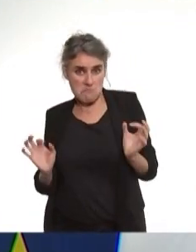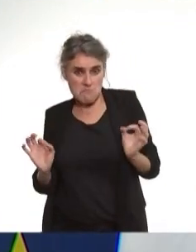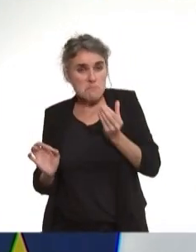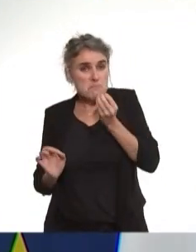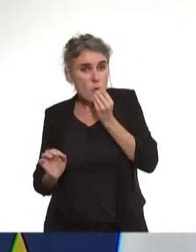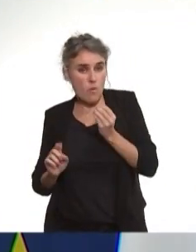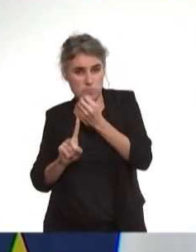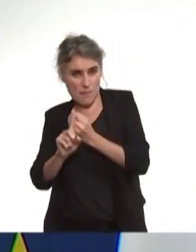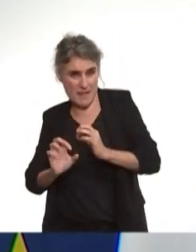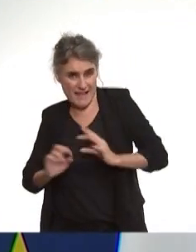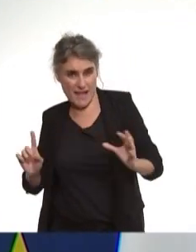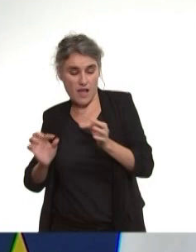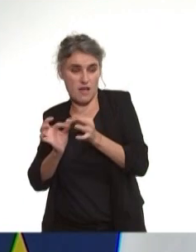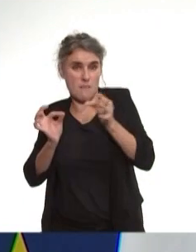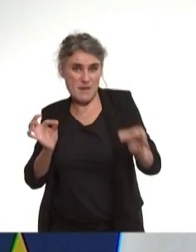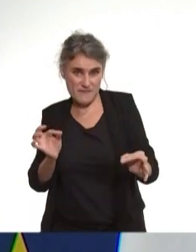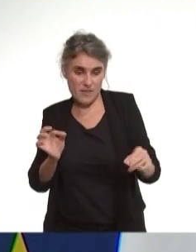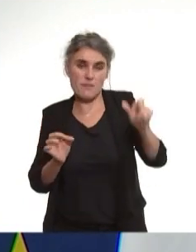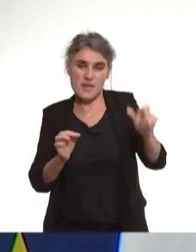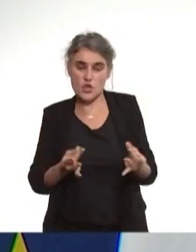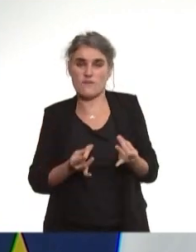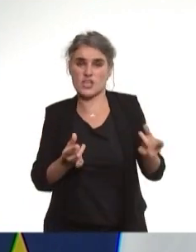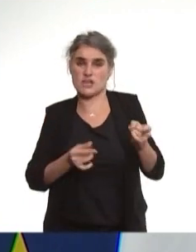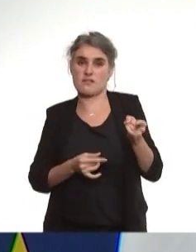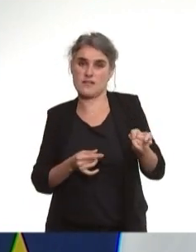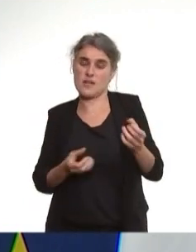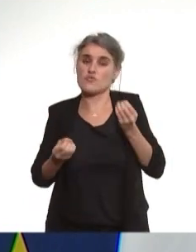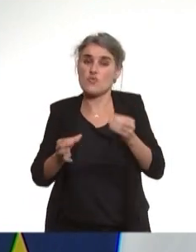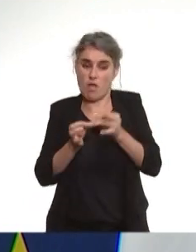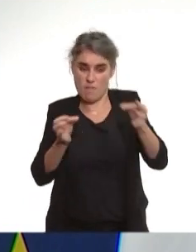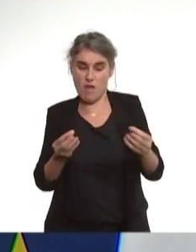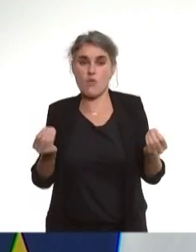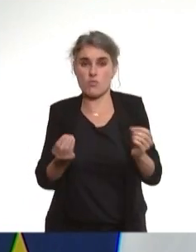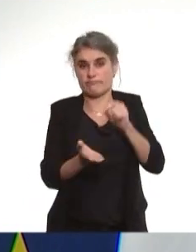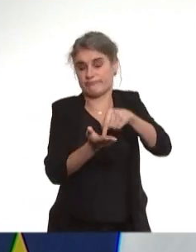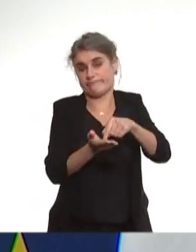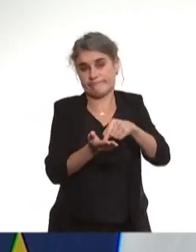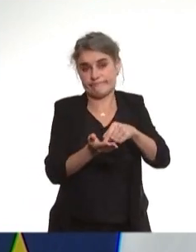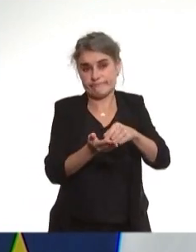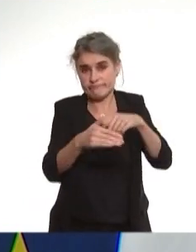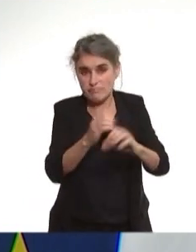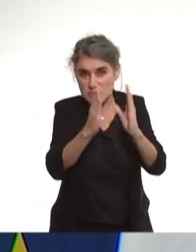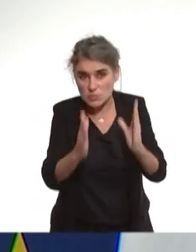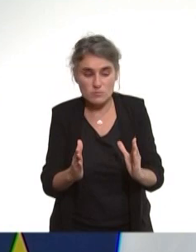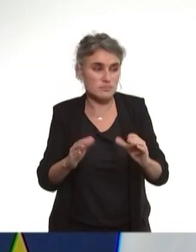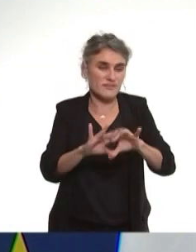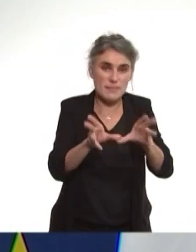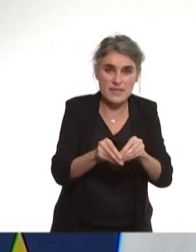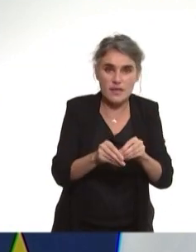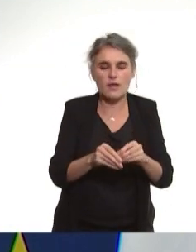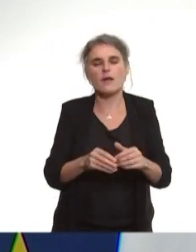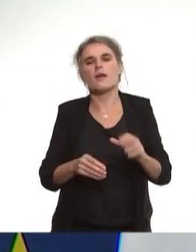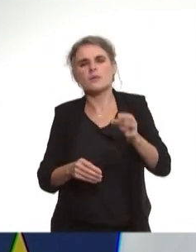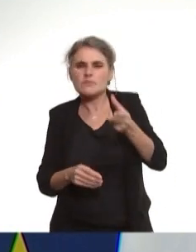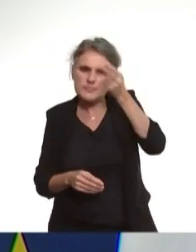peu sensibles aux virus dans les personnes vulnérables se fait souvent dans un cadre familial même si vous souhaitez recevoir vos